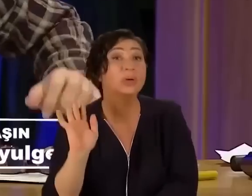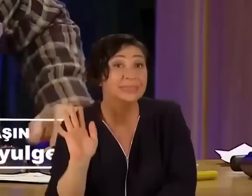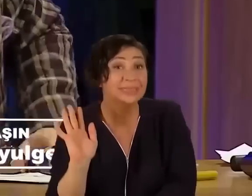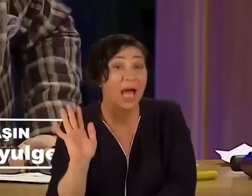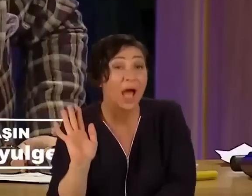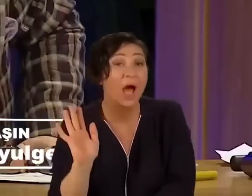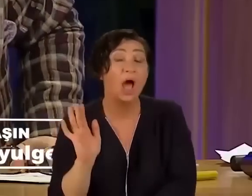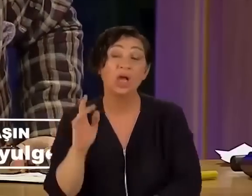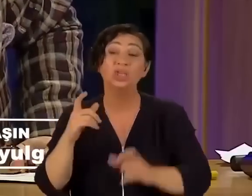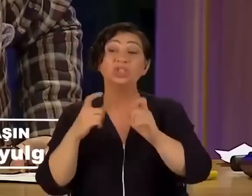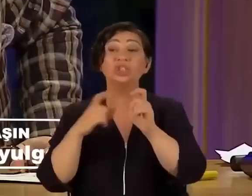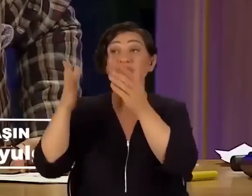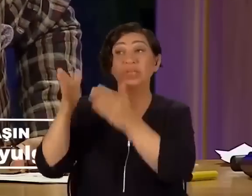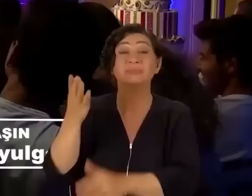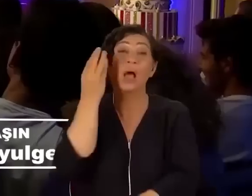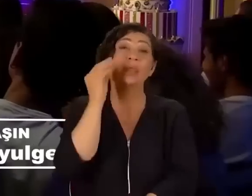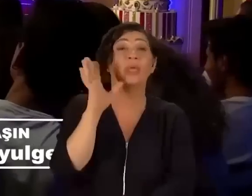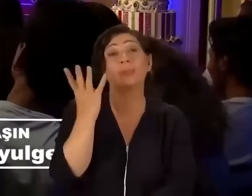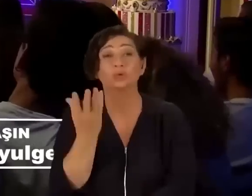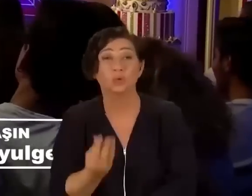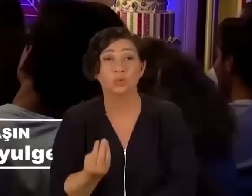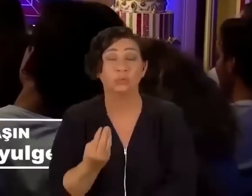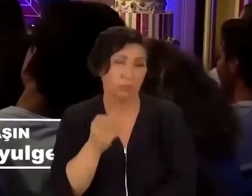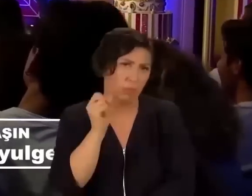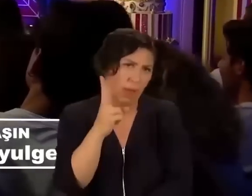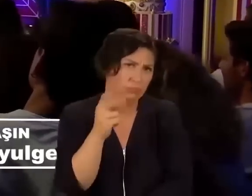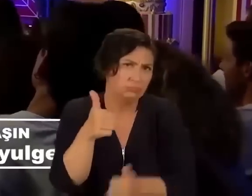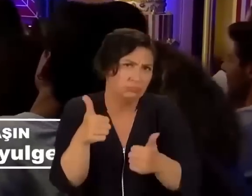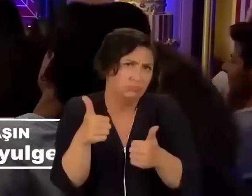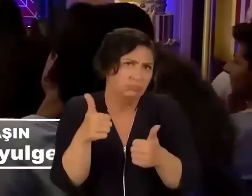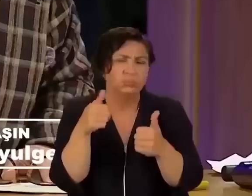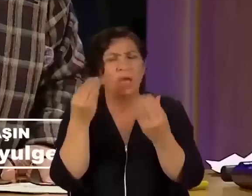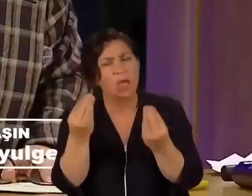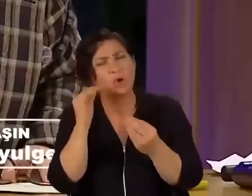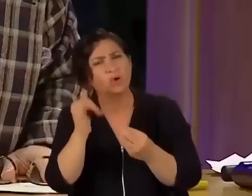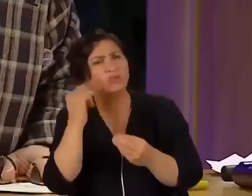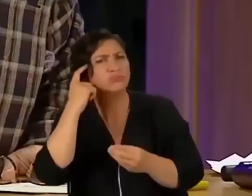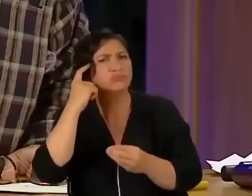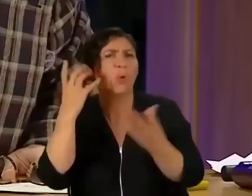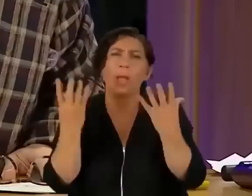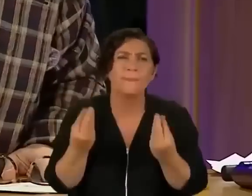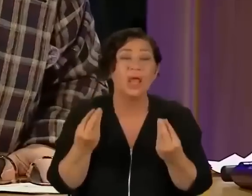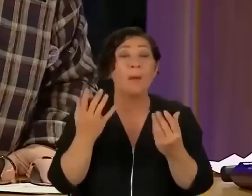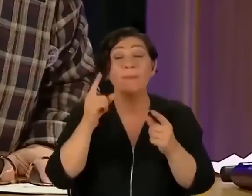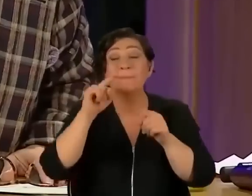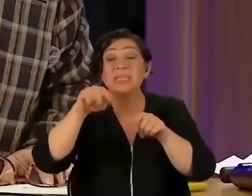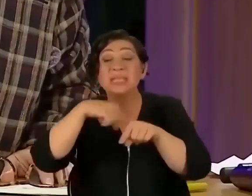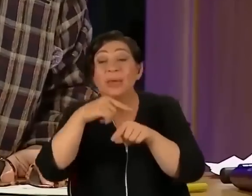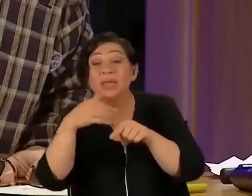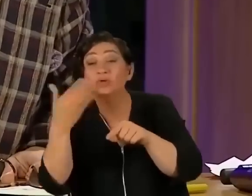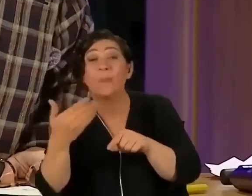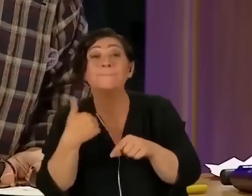eğer Shakespeare'i anlamamış olur. Evet. Okey, ben bunu iyi ya da kötü yorumlamış olabilirim ama bir yerden